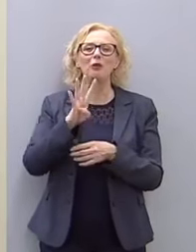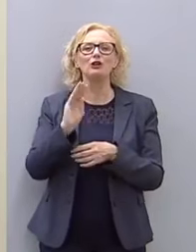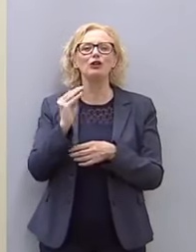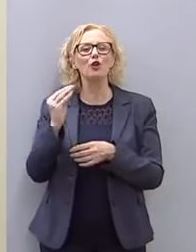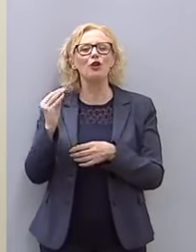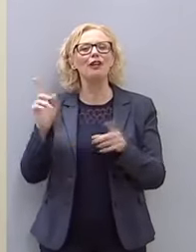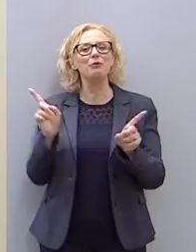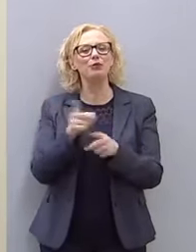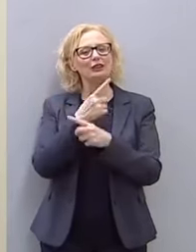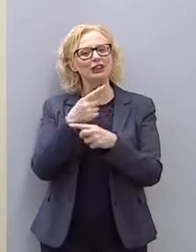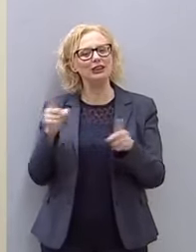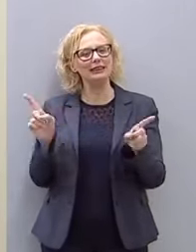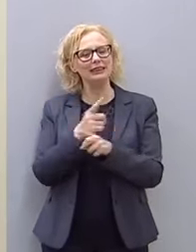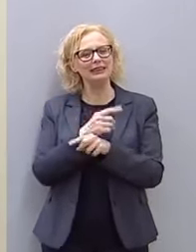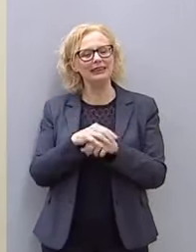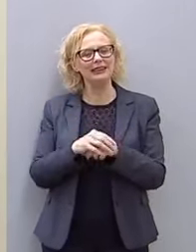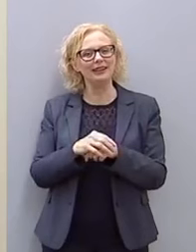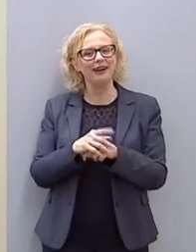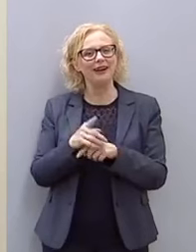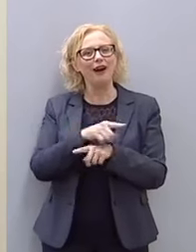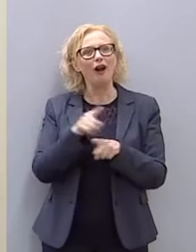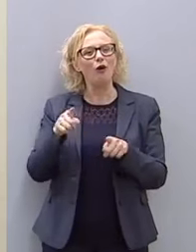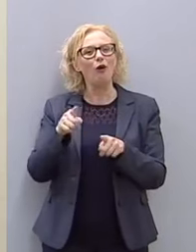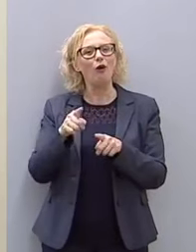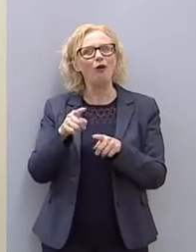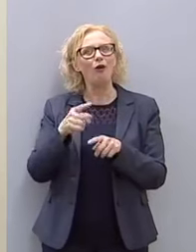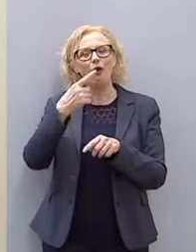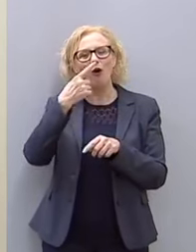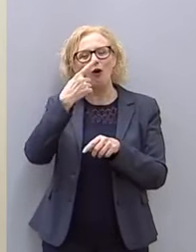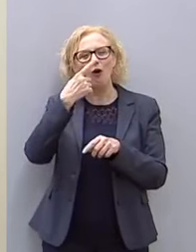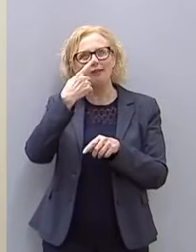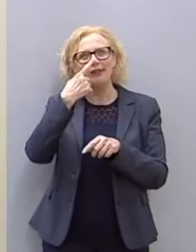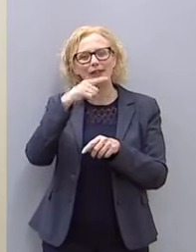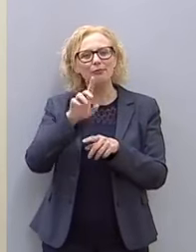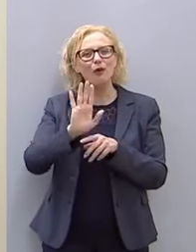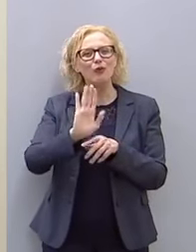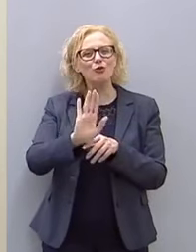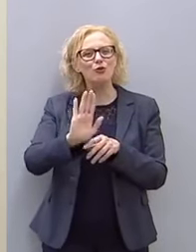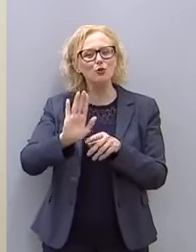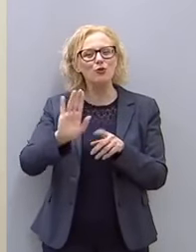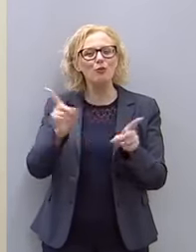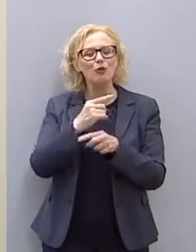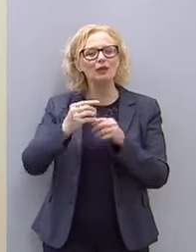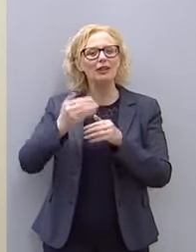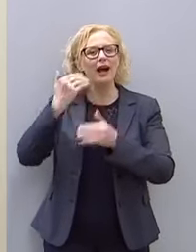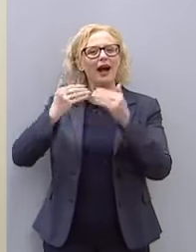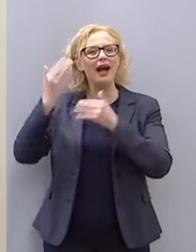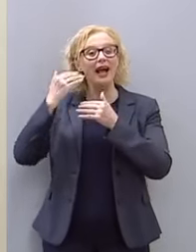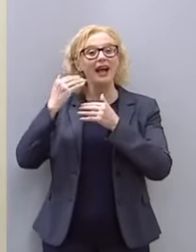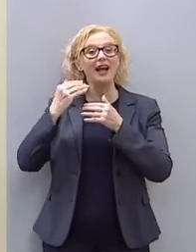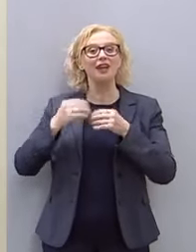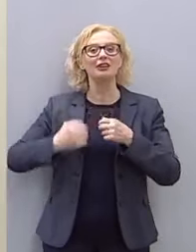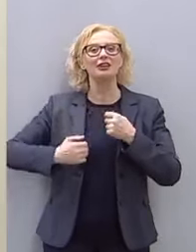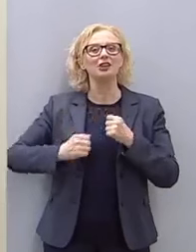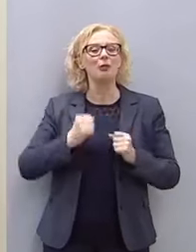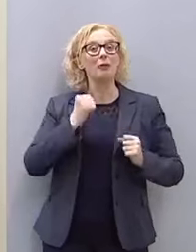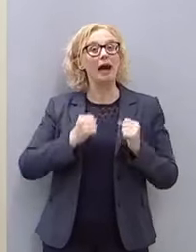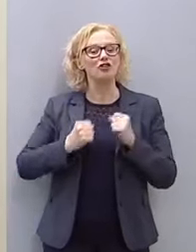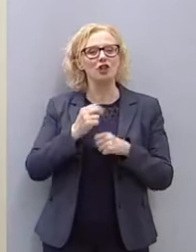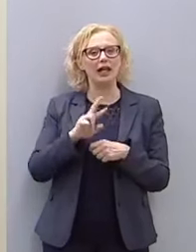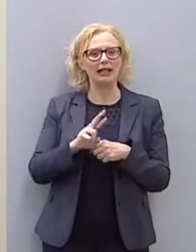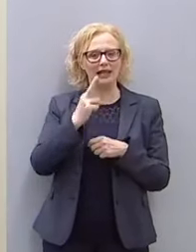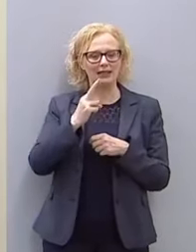giovani musicisti che pescano nel passato per il loro repertorio cioè dalla marcia di radetzky questi ragazzi